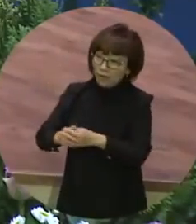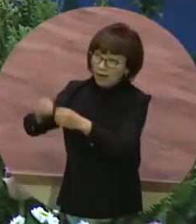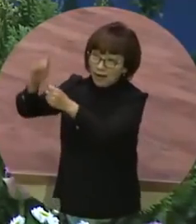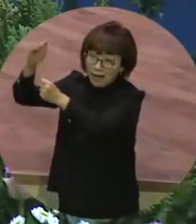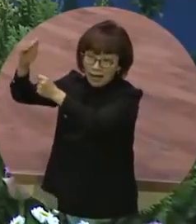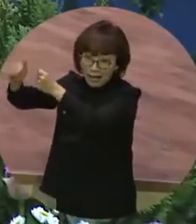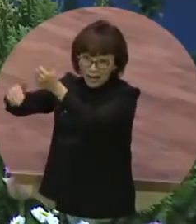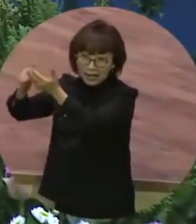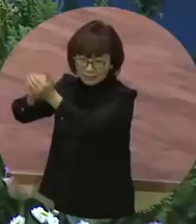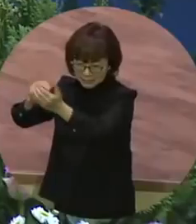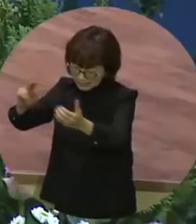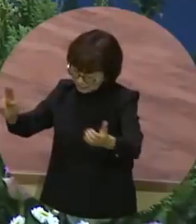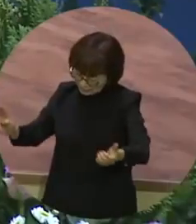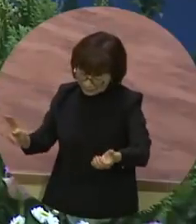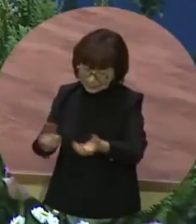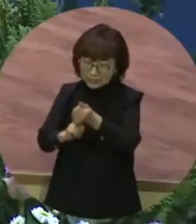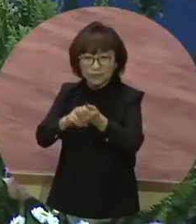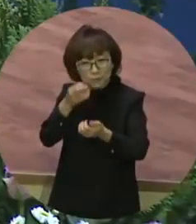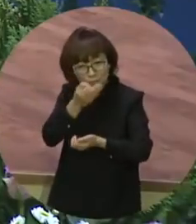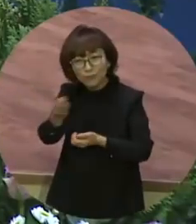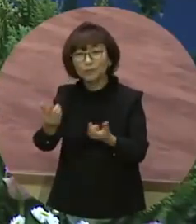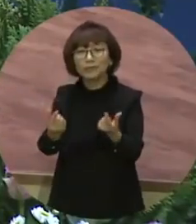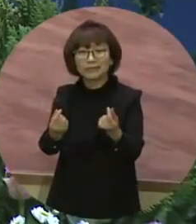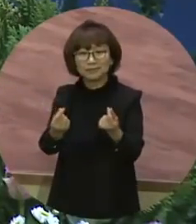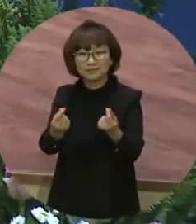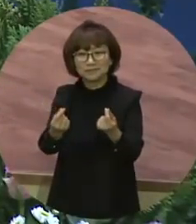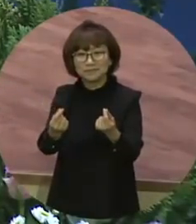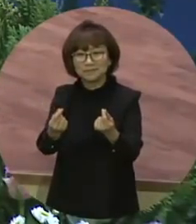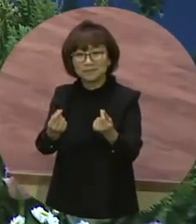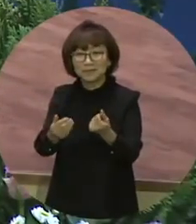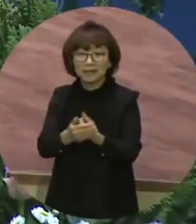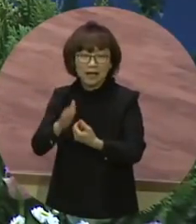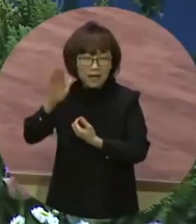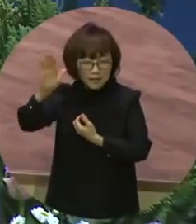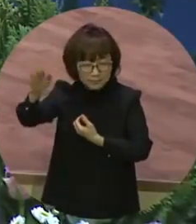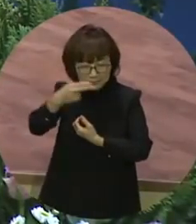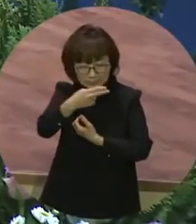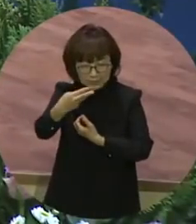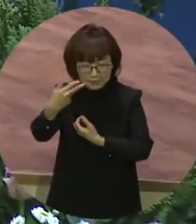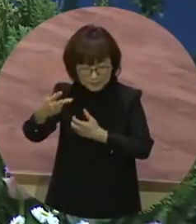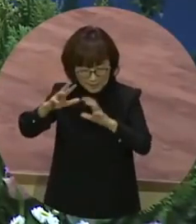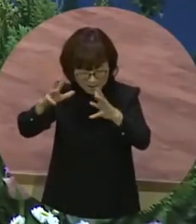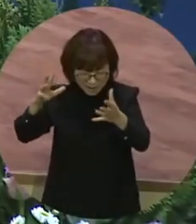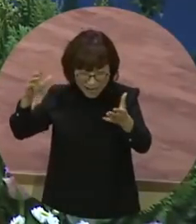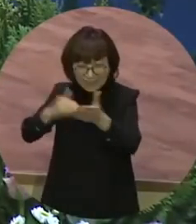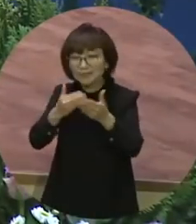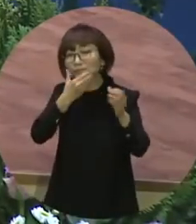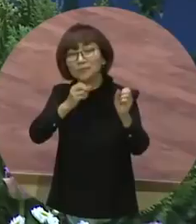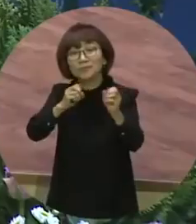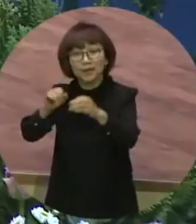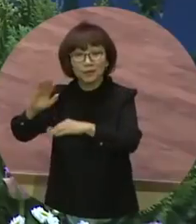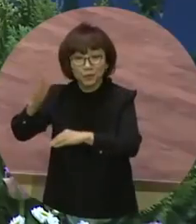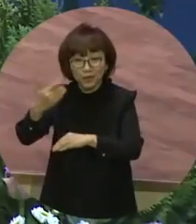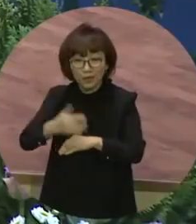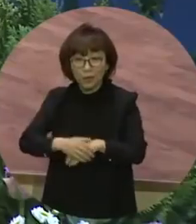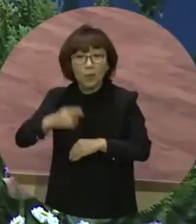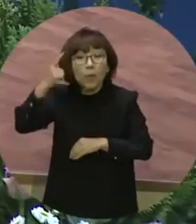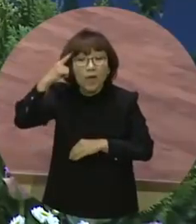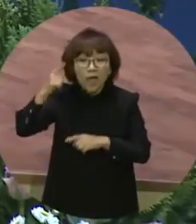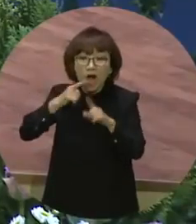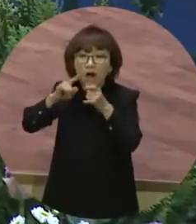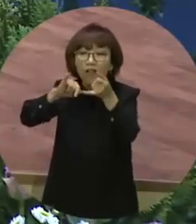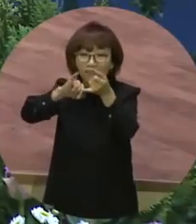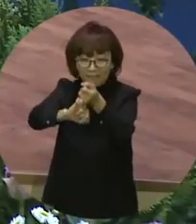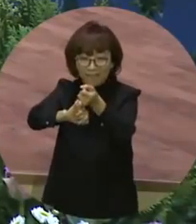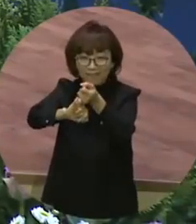통해서 하신다고요. 이게 앞으로 하실 줄로 믿으시기 바랍니다. 하나님은 하신다고. 왜? 언약이 있으니까. 우리